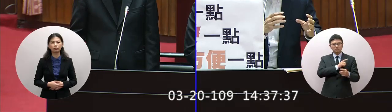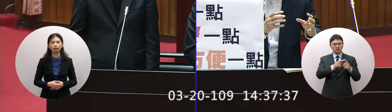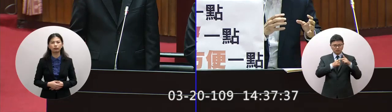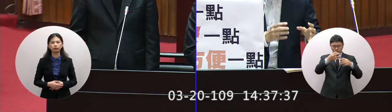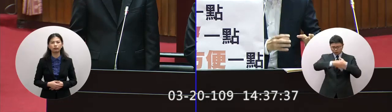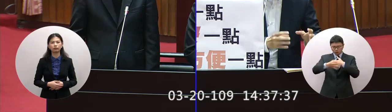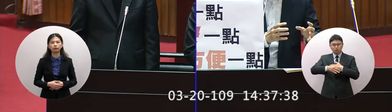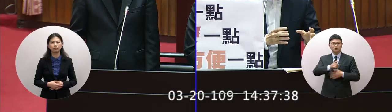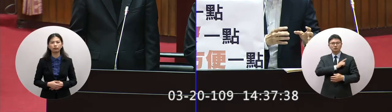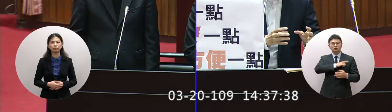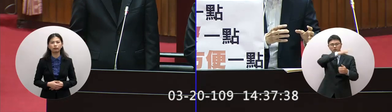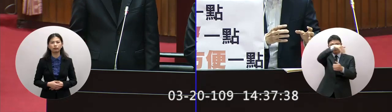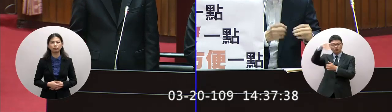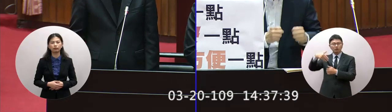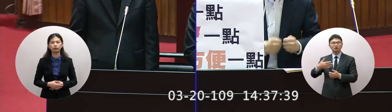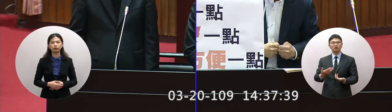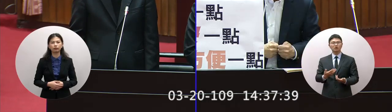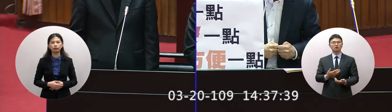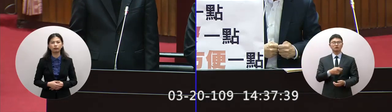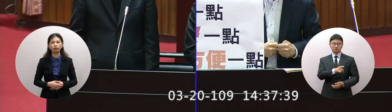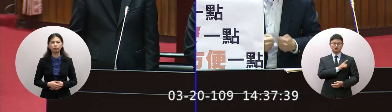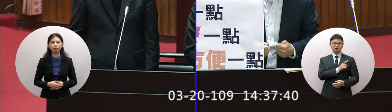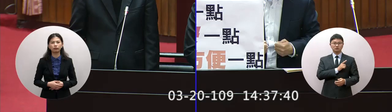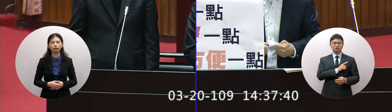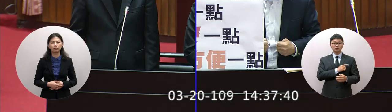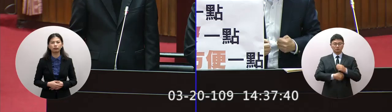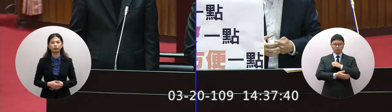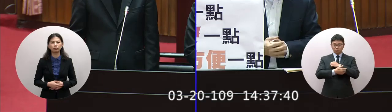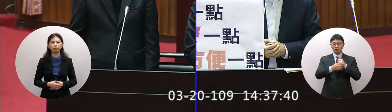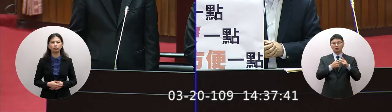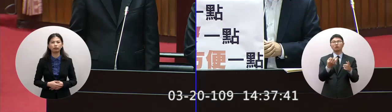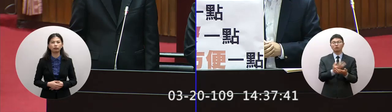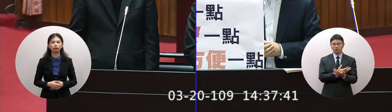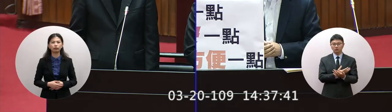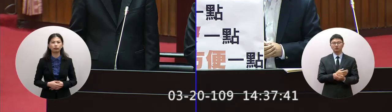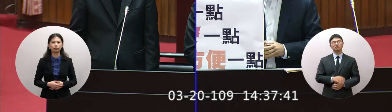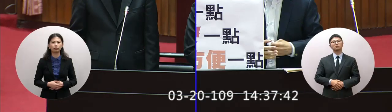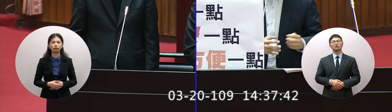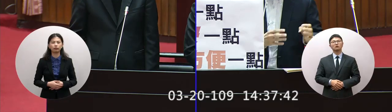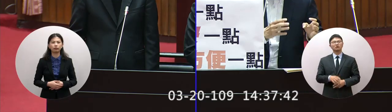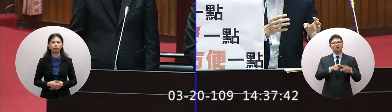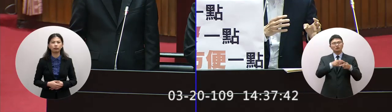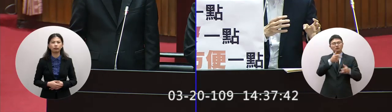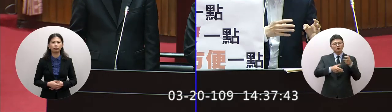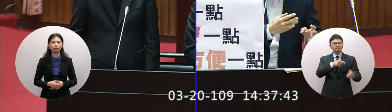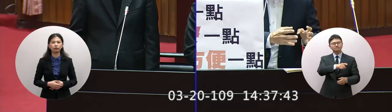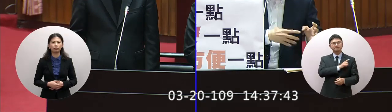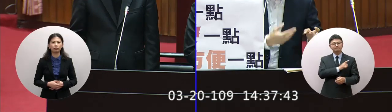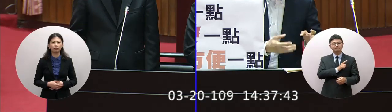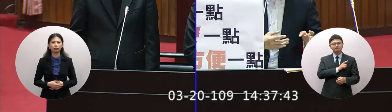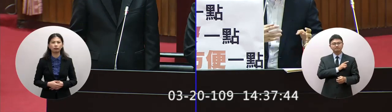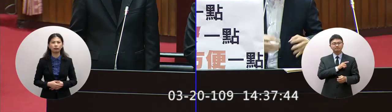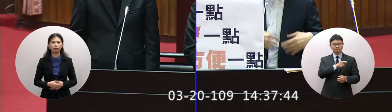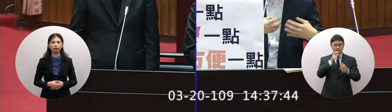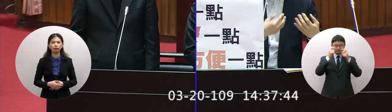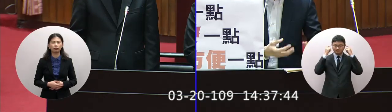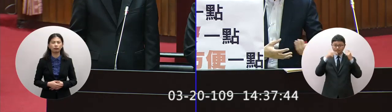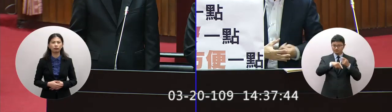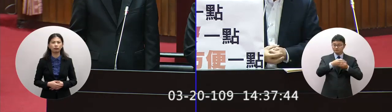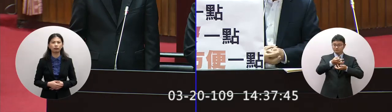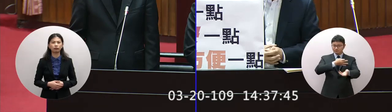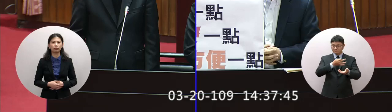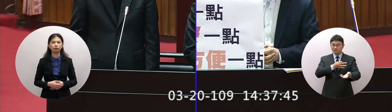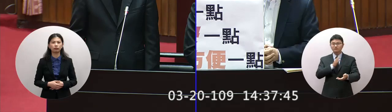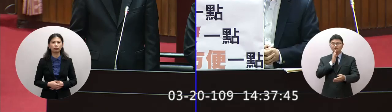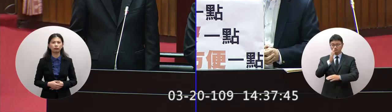为他是要补充他生产线员工的不足嘛。那事实上就业者本身，他居然有贩卖的行为，因为政府有保证